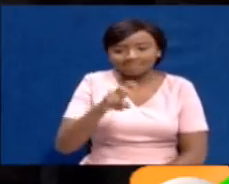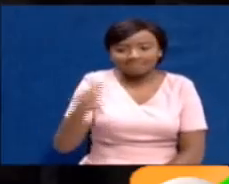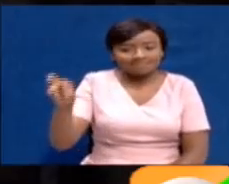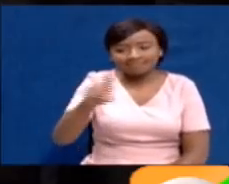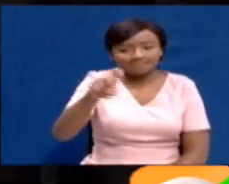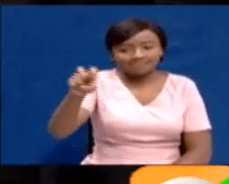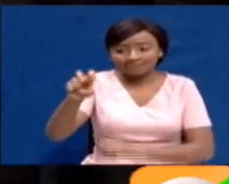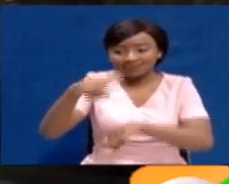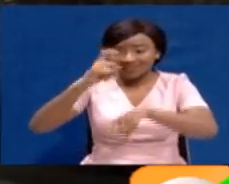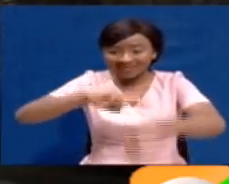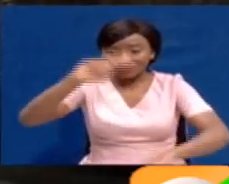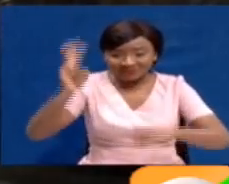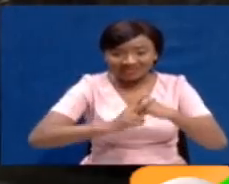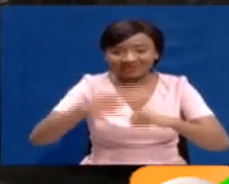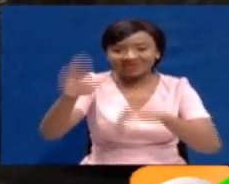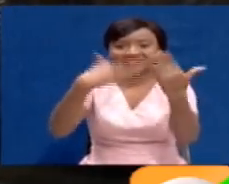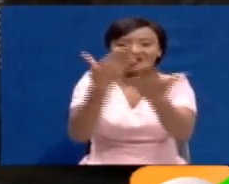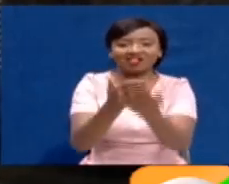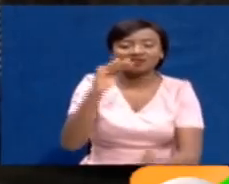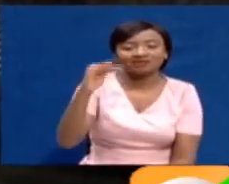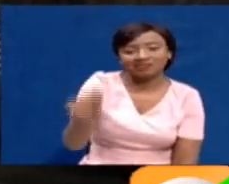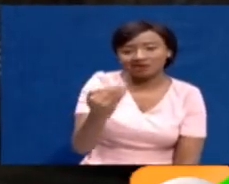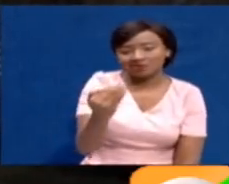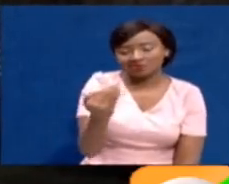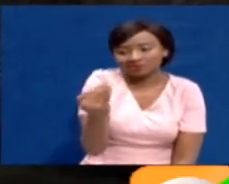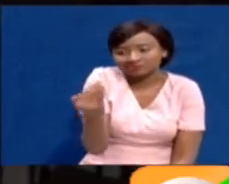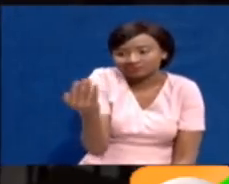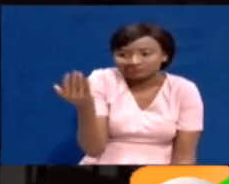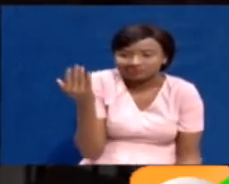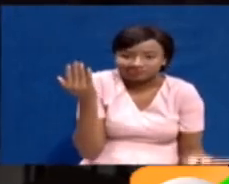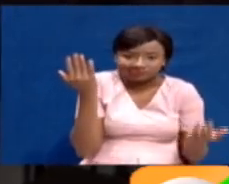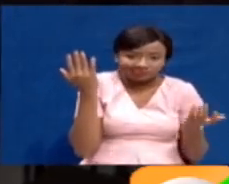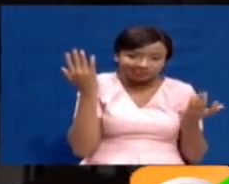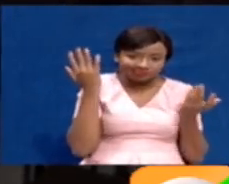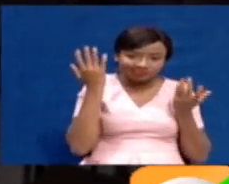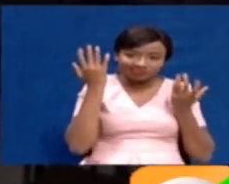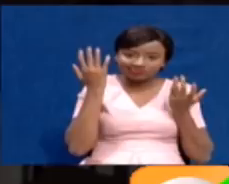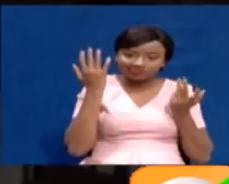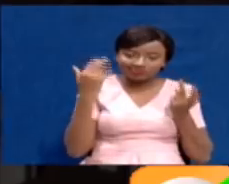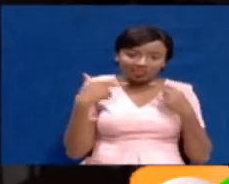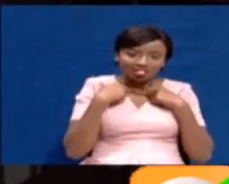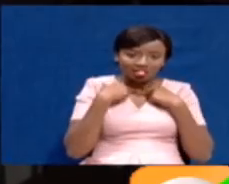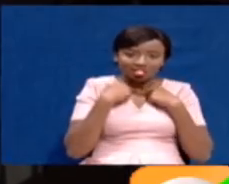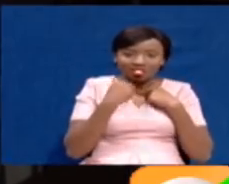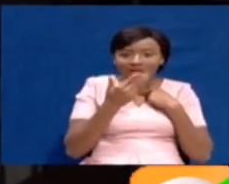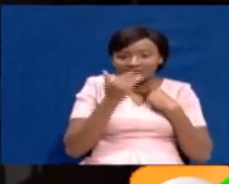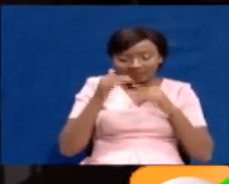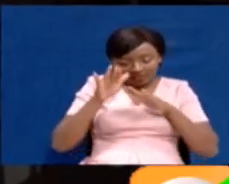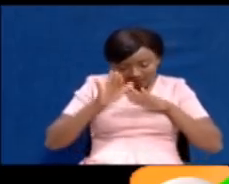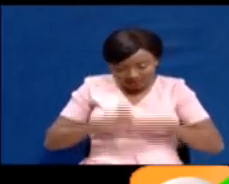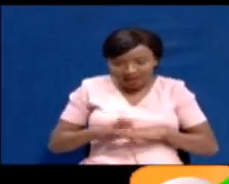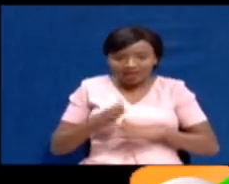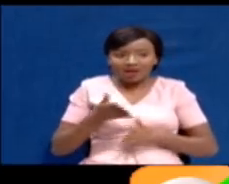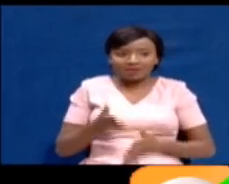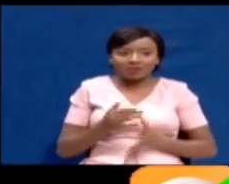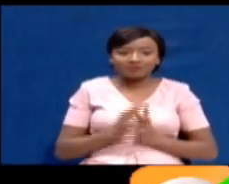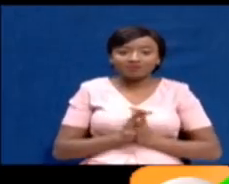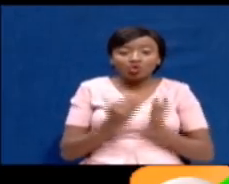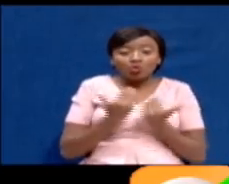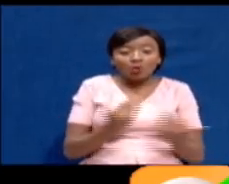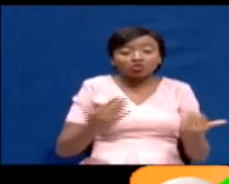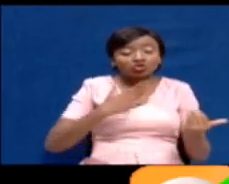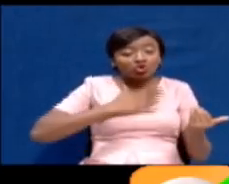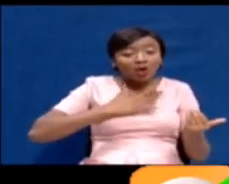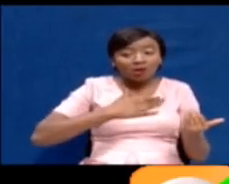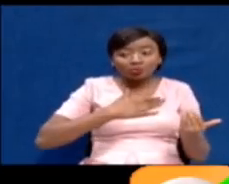nikafika saa moja wakati watu waruhusi kutembea. Ndiyo nikaona wacha nikae hapa. Watoto